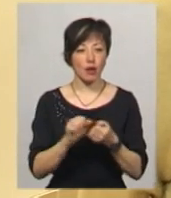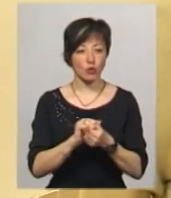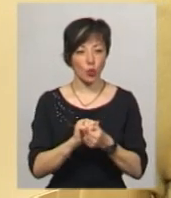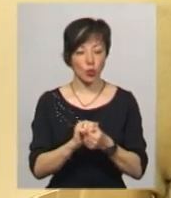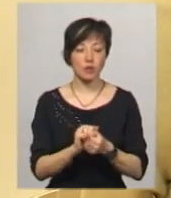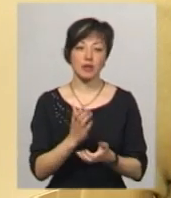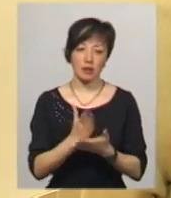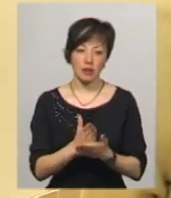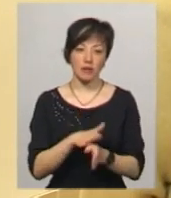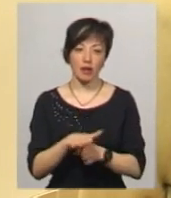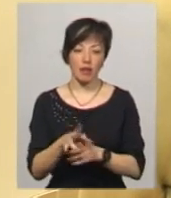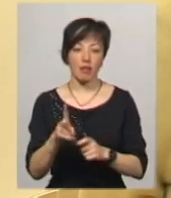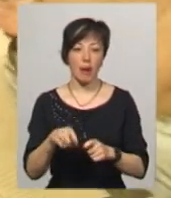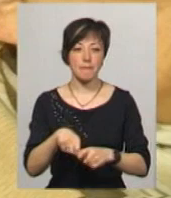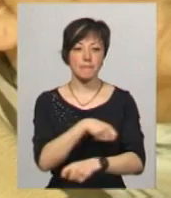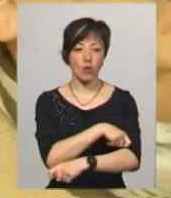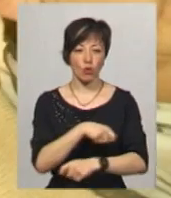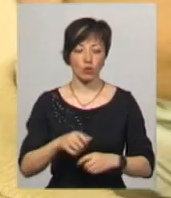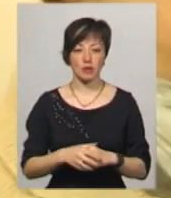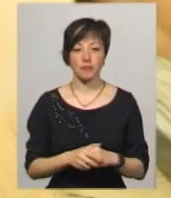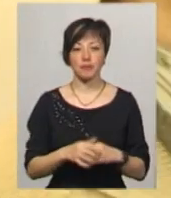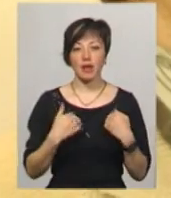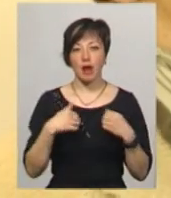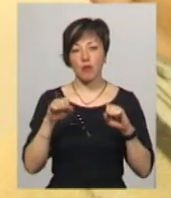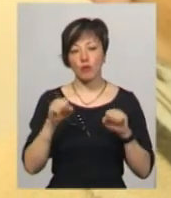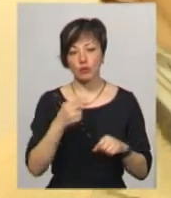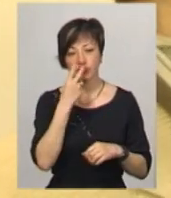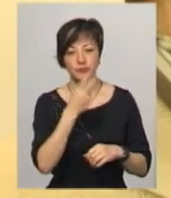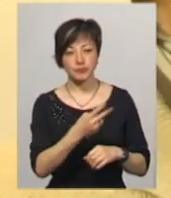і роботи, виконані на полотнах. Я можу десь